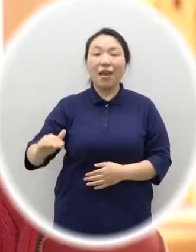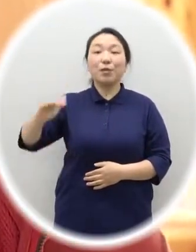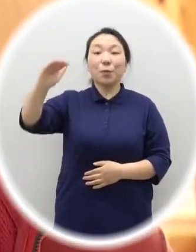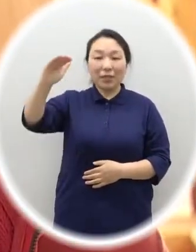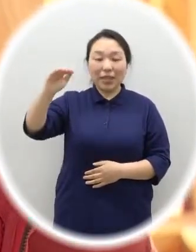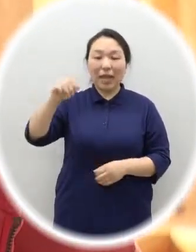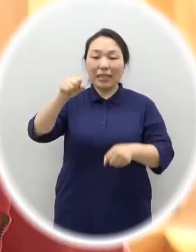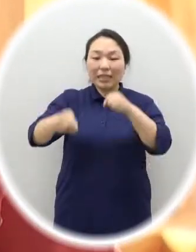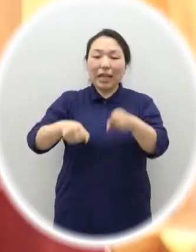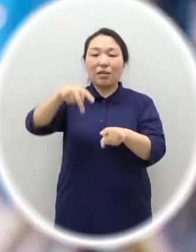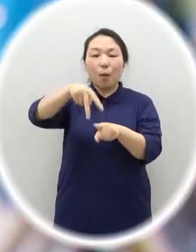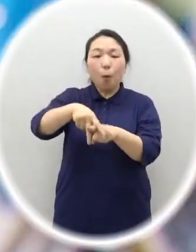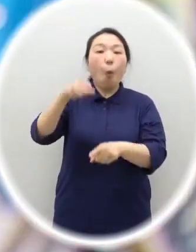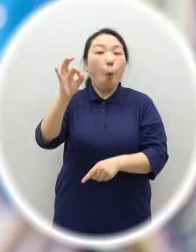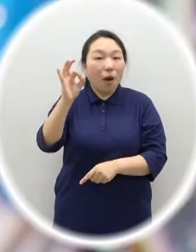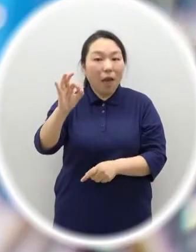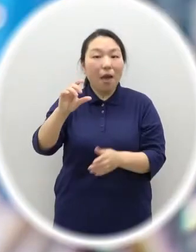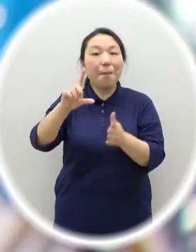ね。